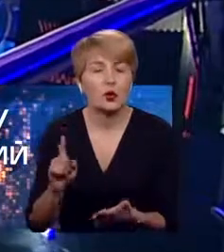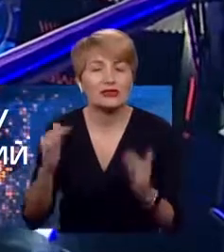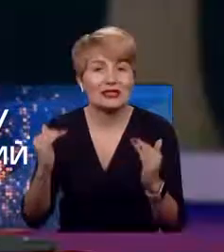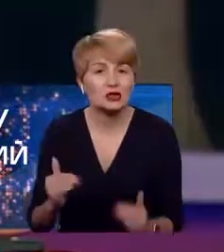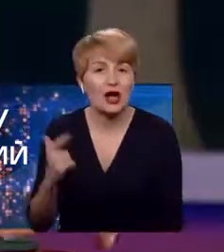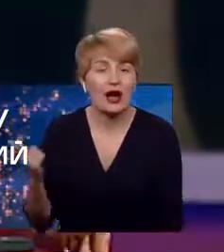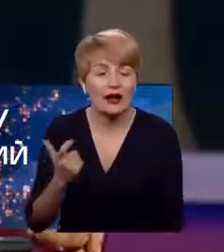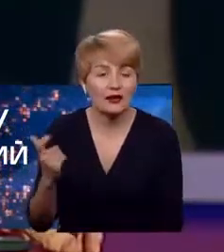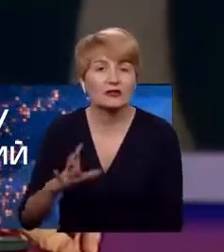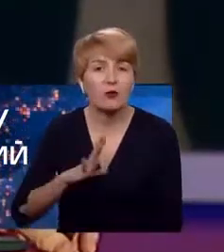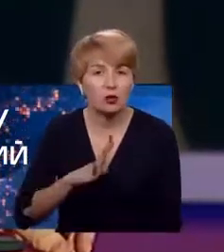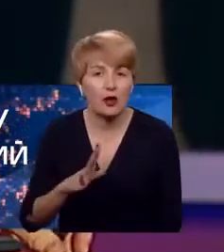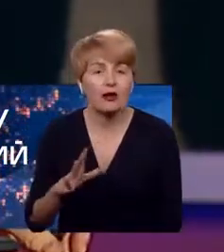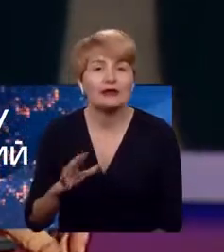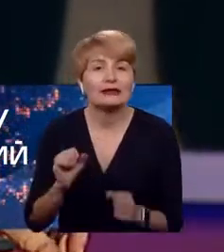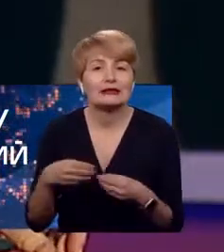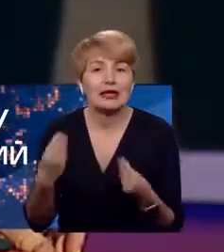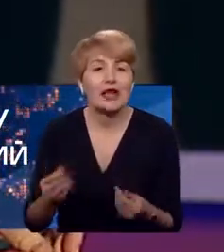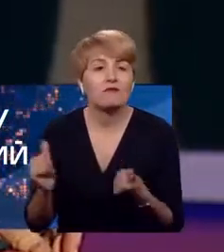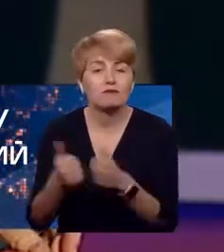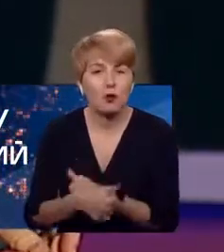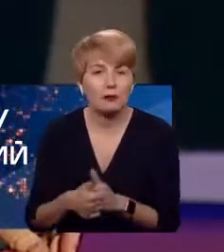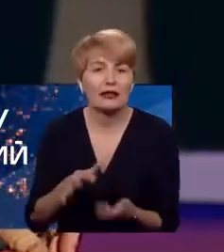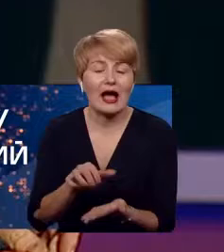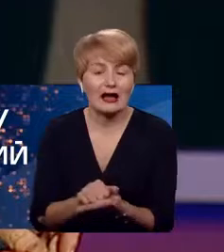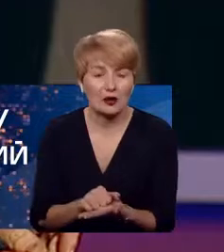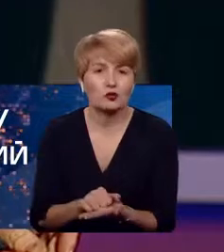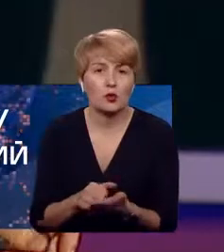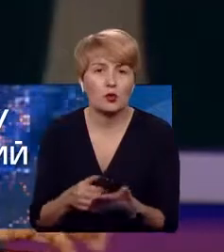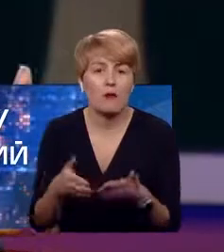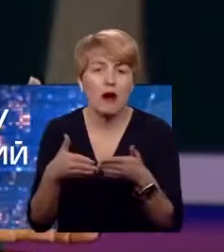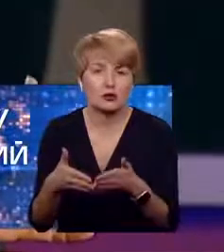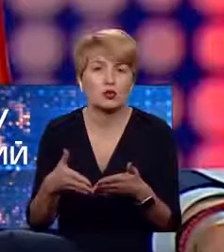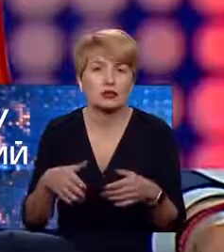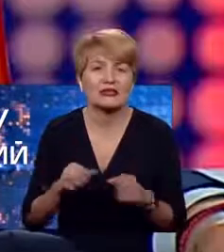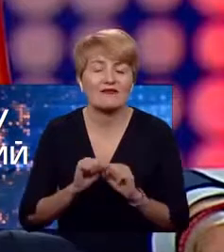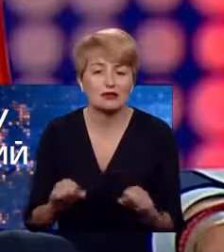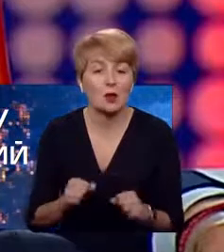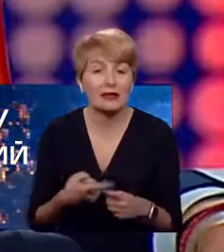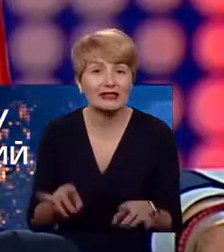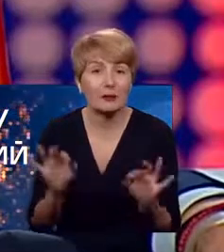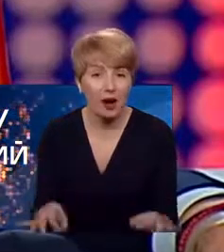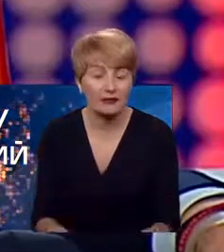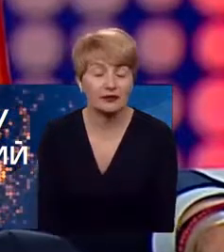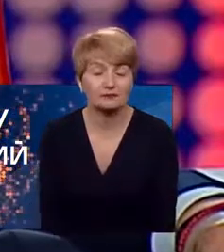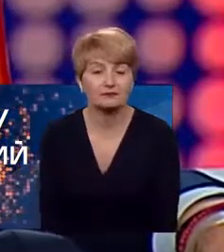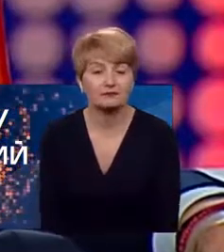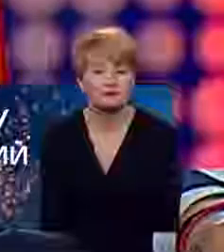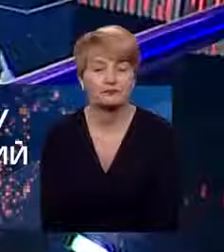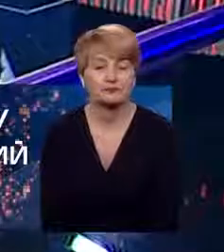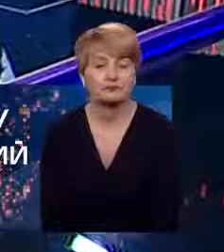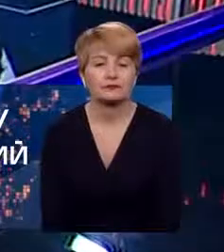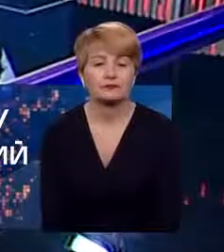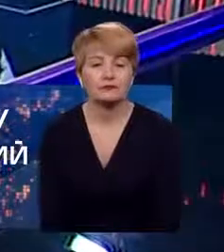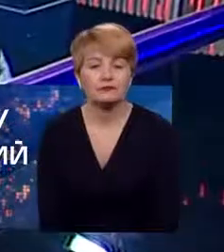харківська була дана в обмін на оренду базу в Севастополі. Ну, це правда. Ну, це правда. Це в законі написано. Але ж це правда. Другий пункт. Ну, це правда.